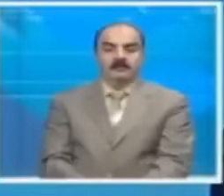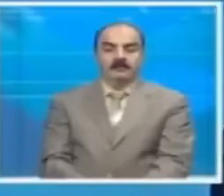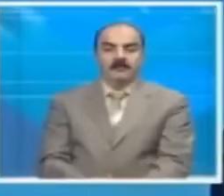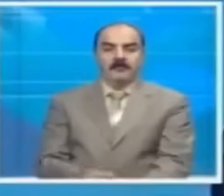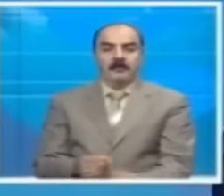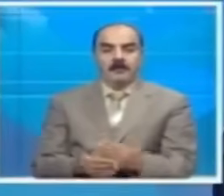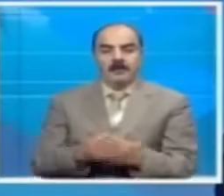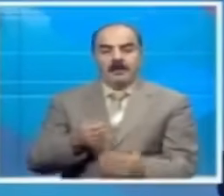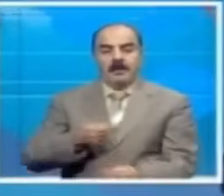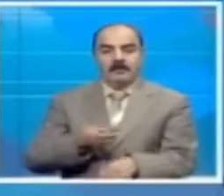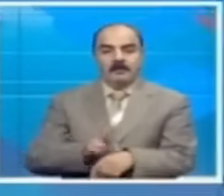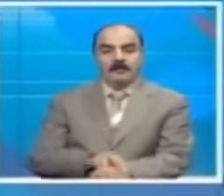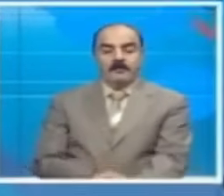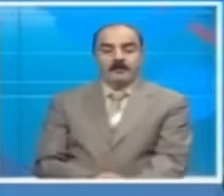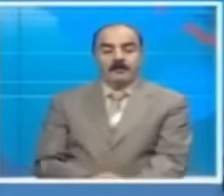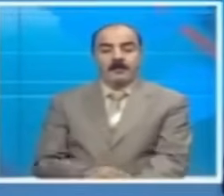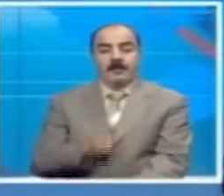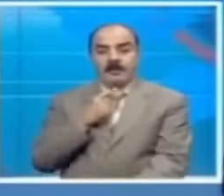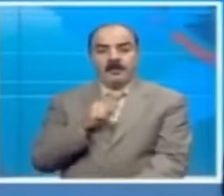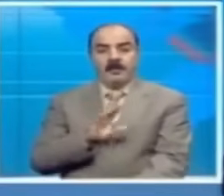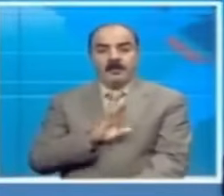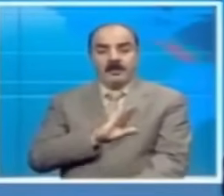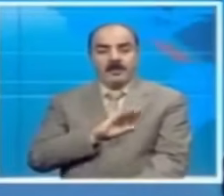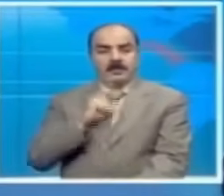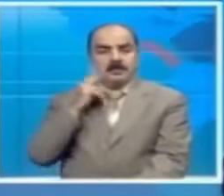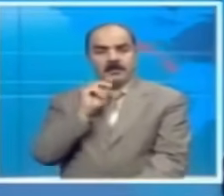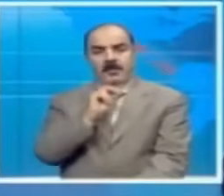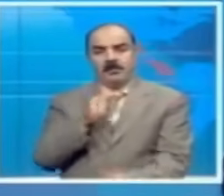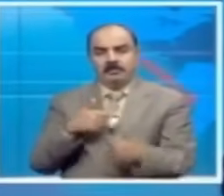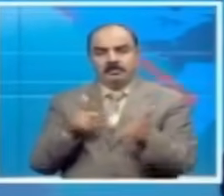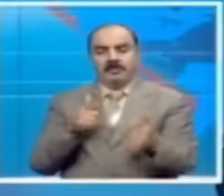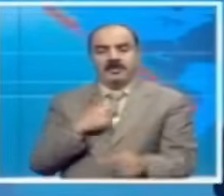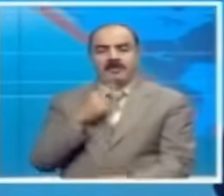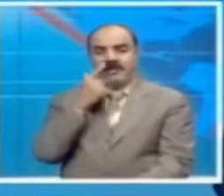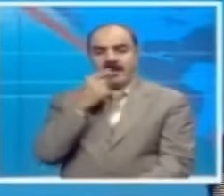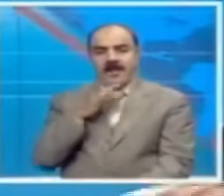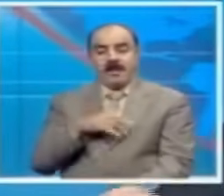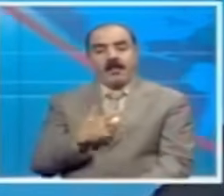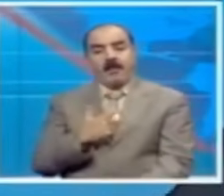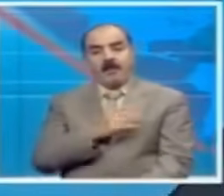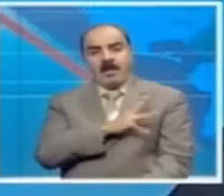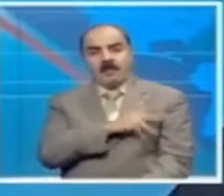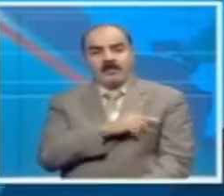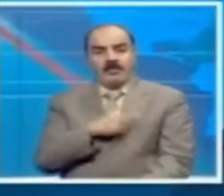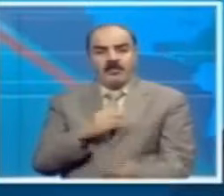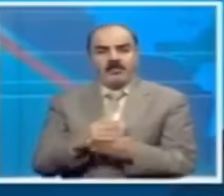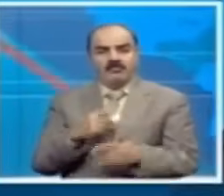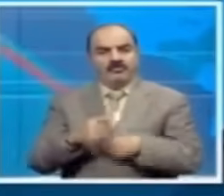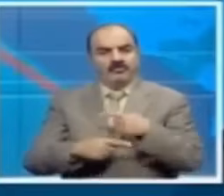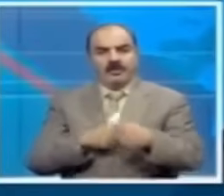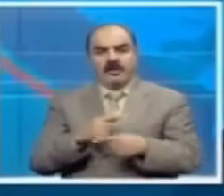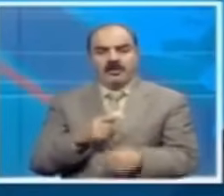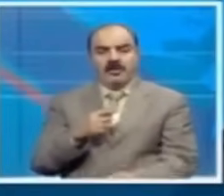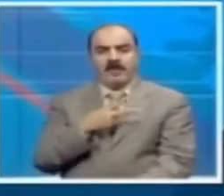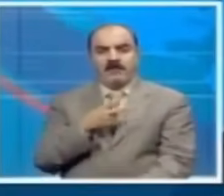نجدد لكم التحية. أعلن ناطق باسم الجيش الإسرائيلي دانيال هجاري أن الحرب على قطاع غزة ستستمر طيلة